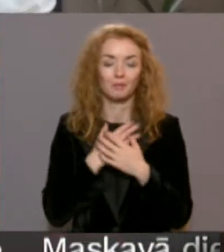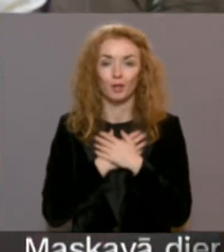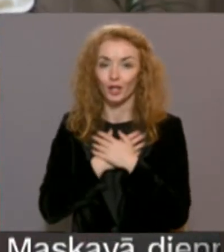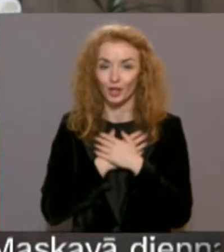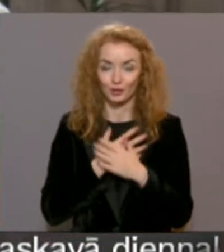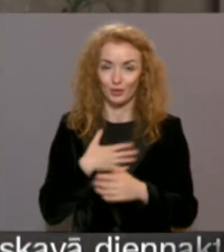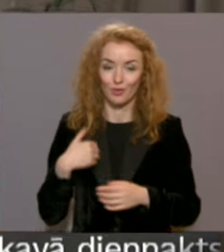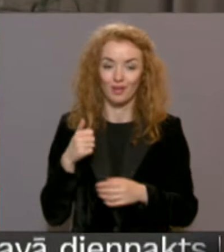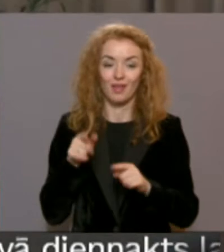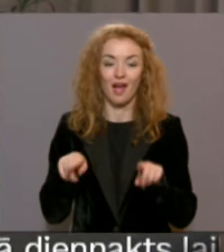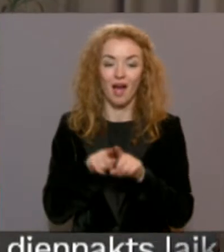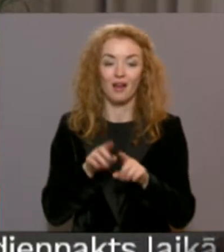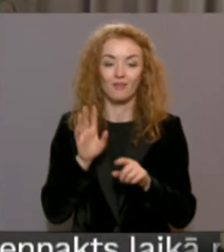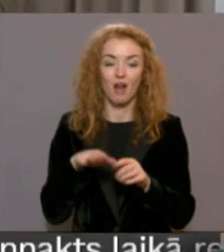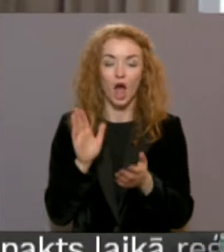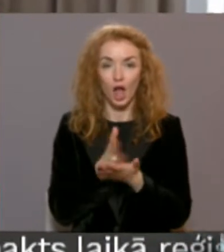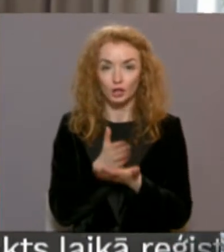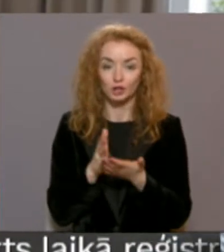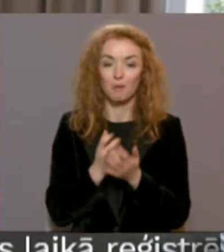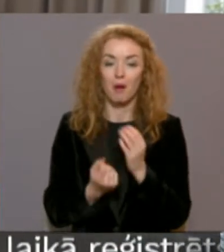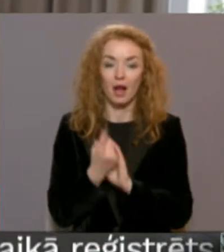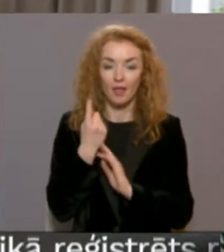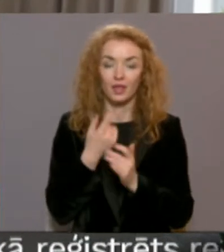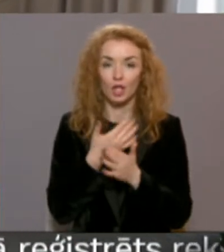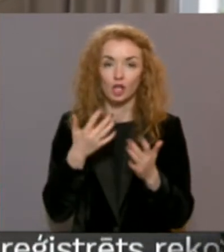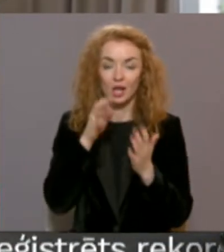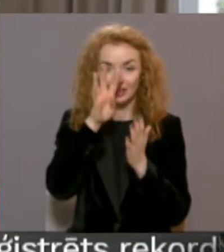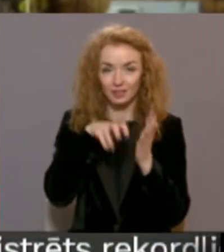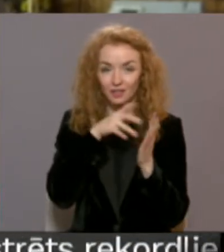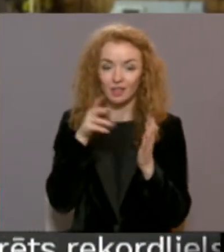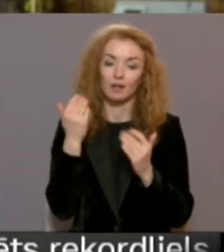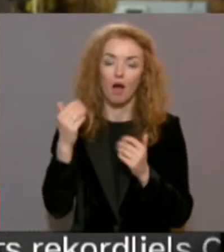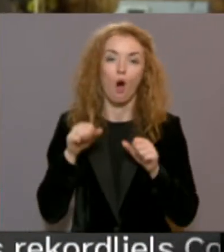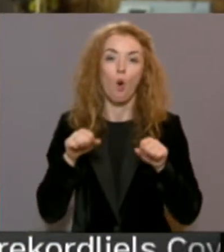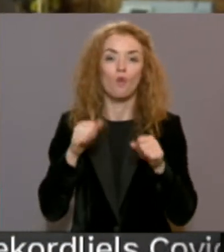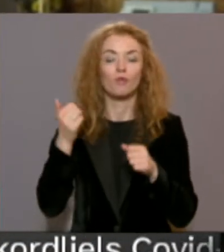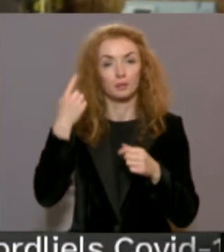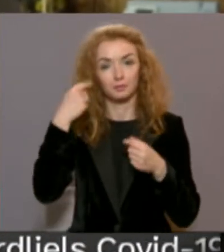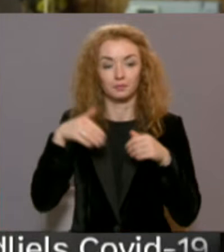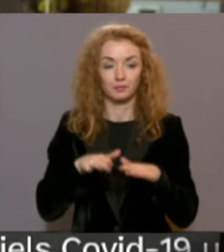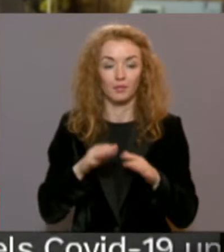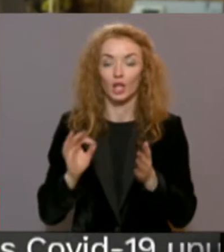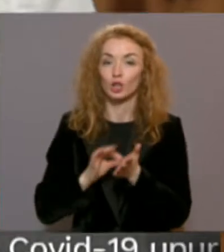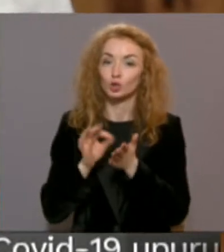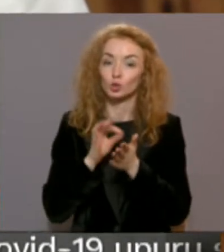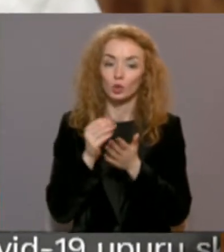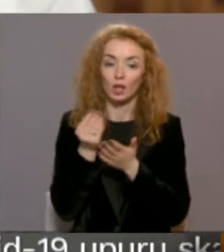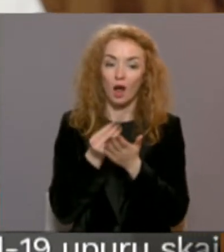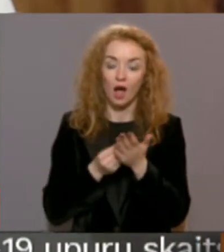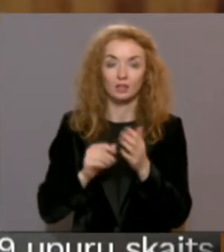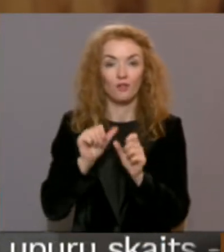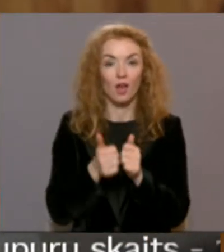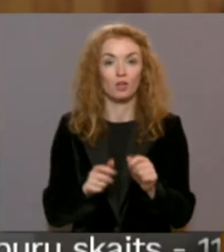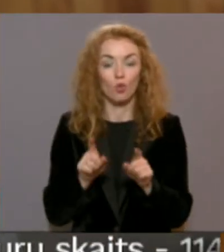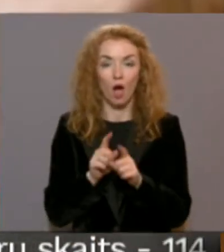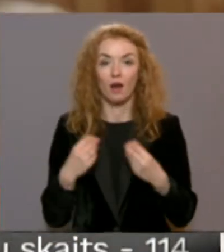ir. Kur arī var atšķirties un parādīties dažādas vītriņas pēc audēja ieskatiem. Izšūtie raksti unikālu veido arī